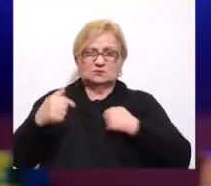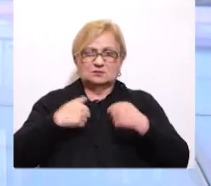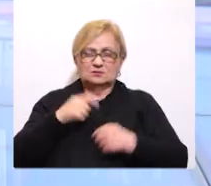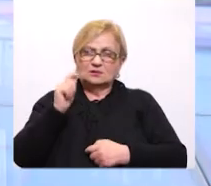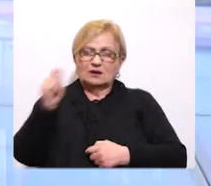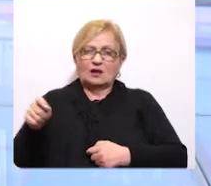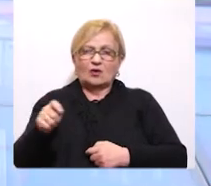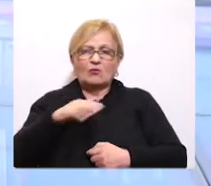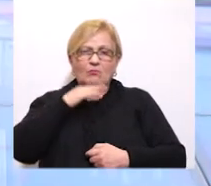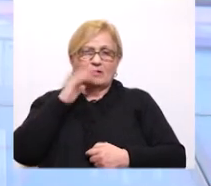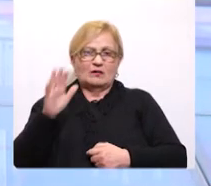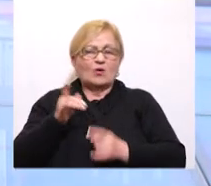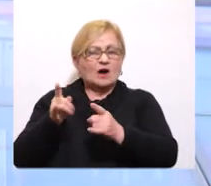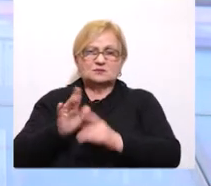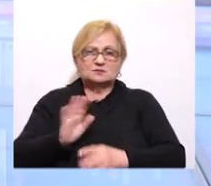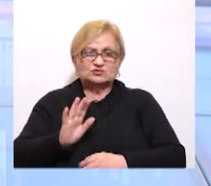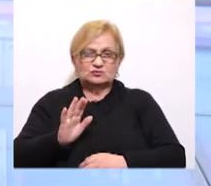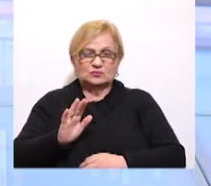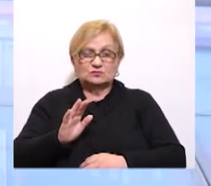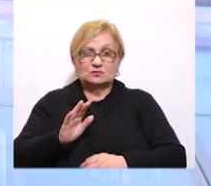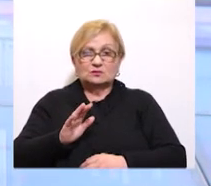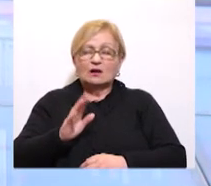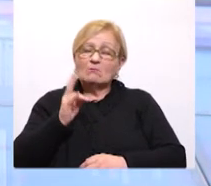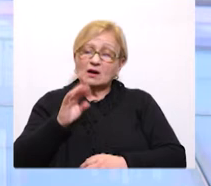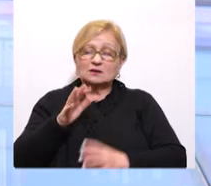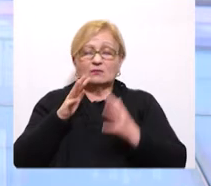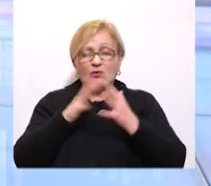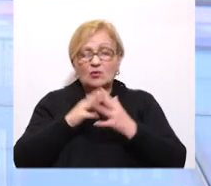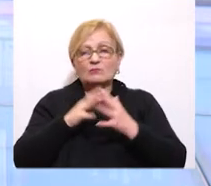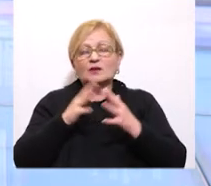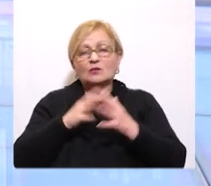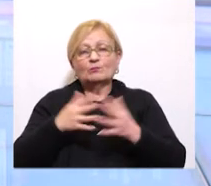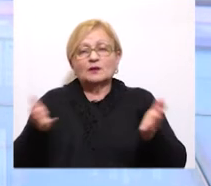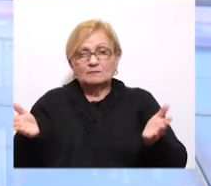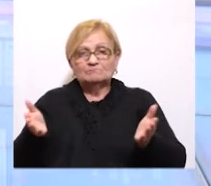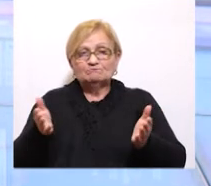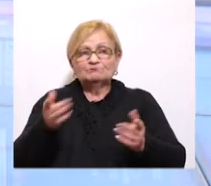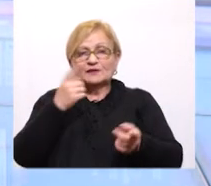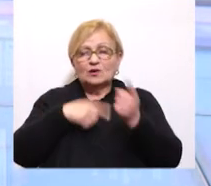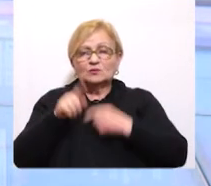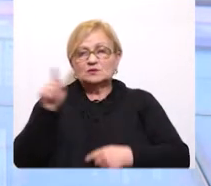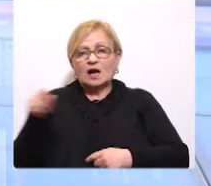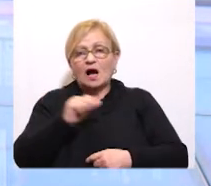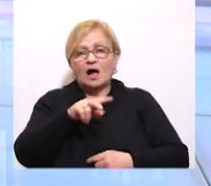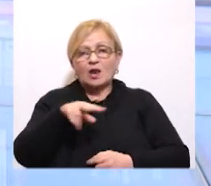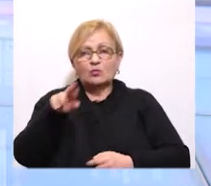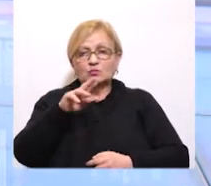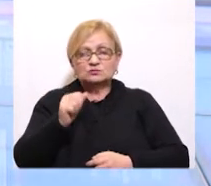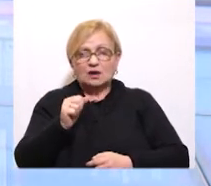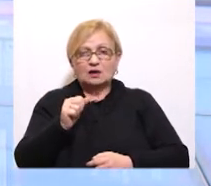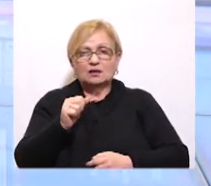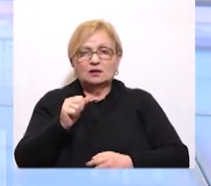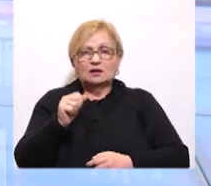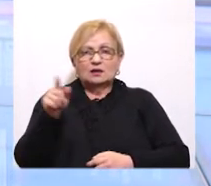ისიც ეყოფა. მაგრამ ომი ომია. ახლა ისევ ალუდას მოვხედოთ. მან არ